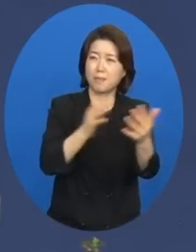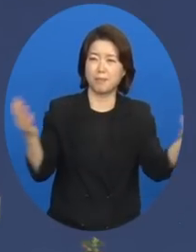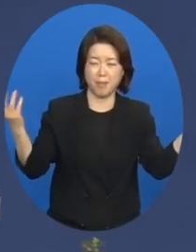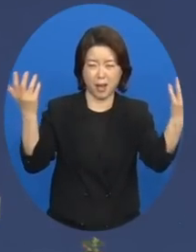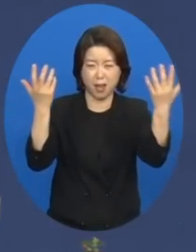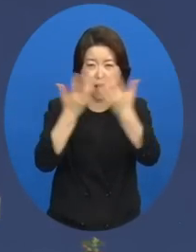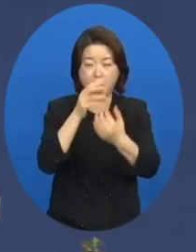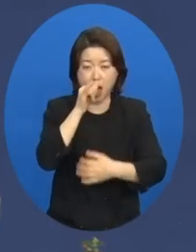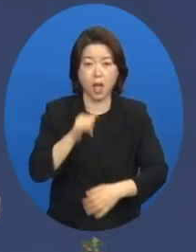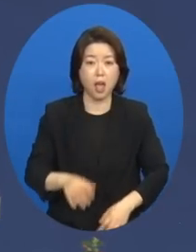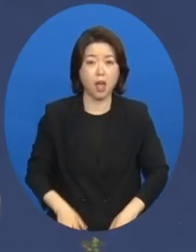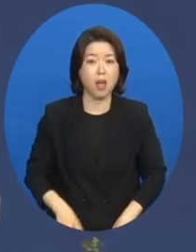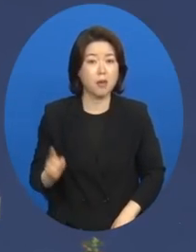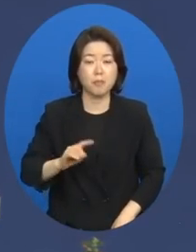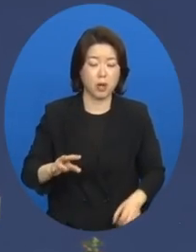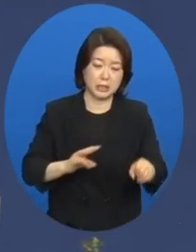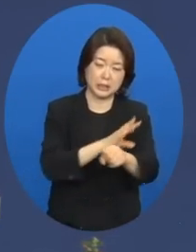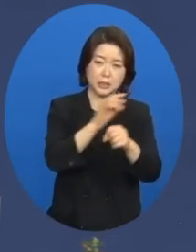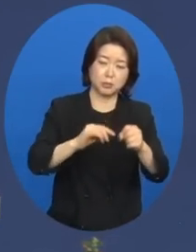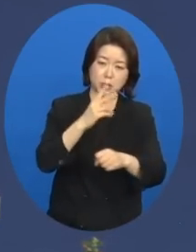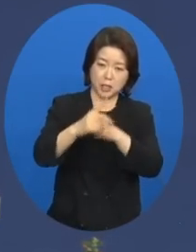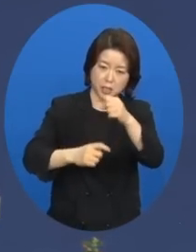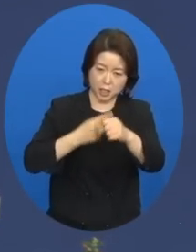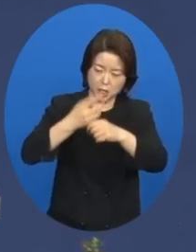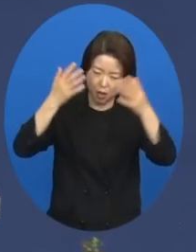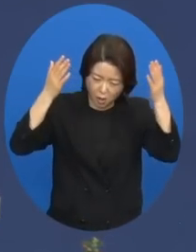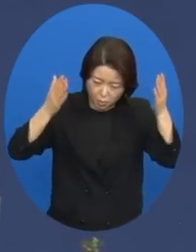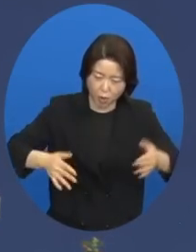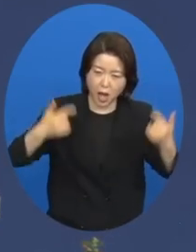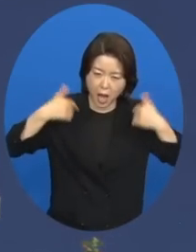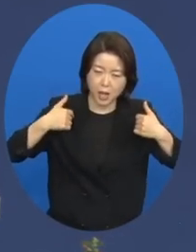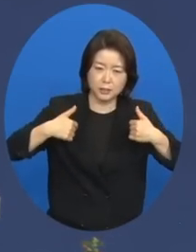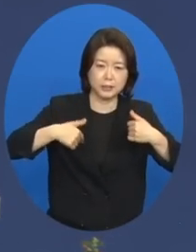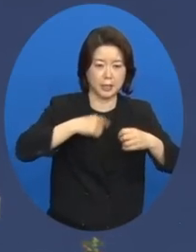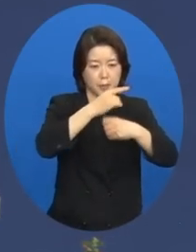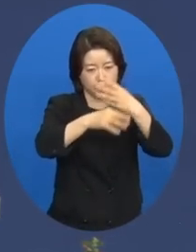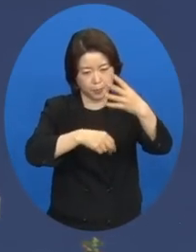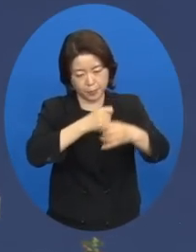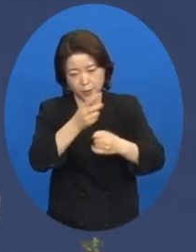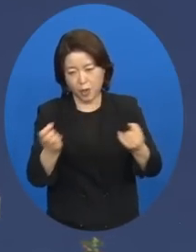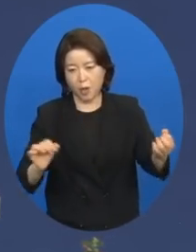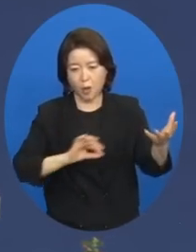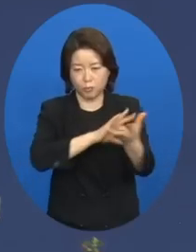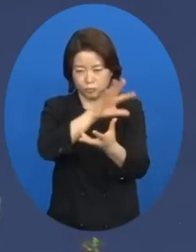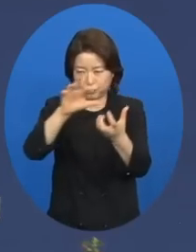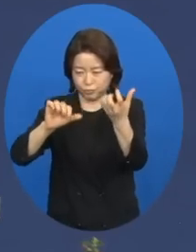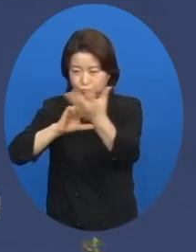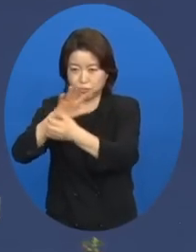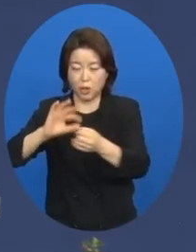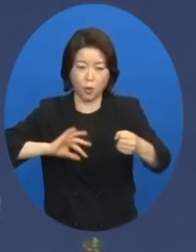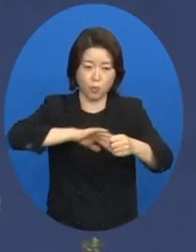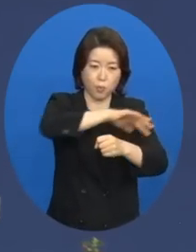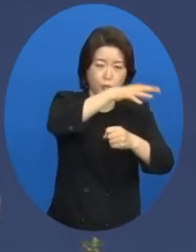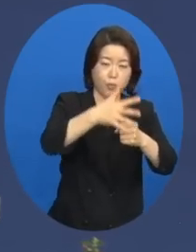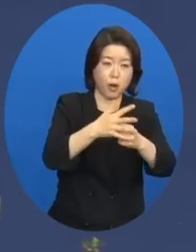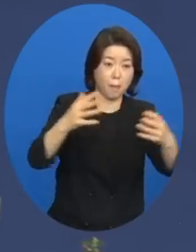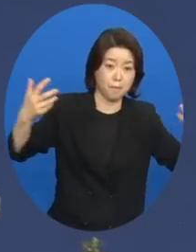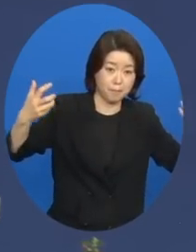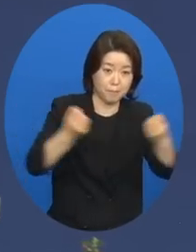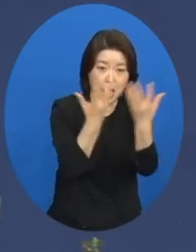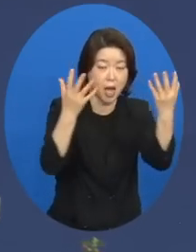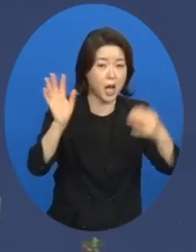말하면 24시간 365일 사시순환이 이루어지고 행성과 항성의 온 우주가 충돌하지 아니하고